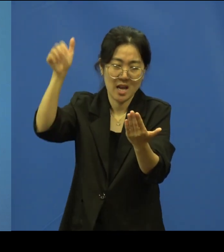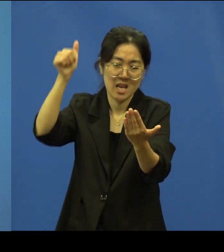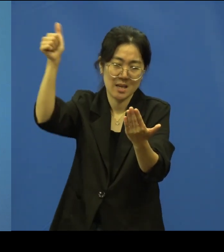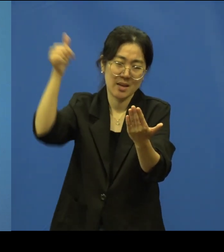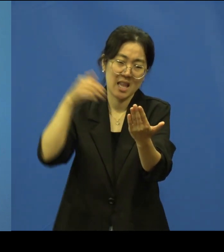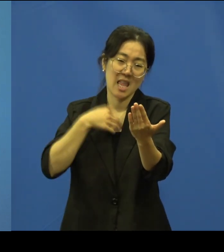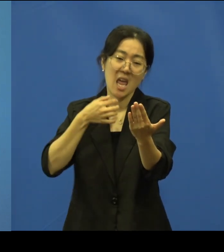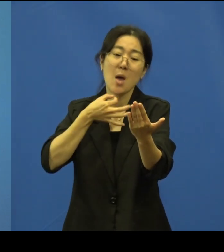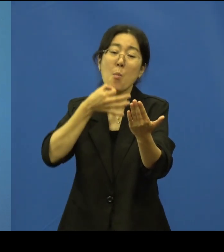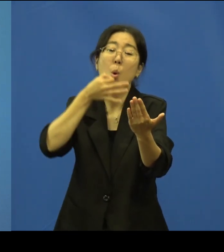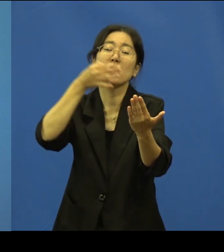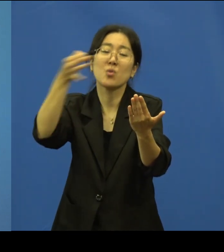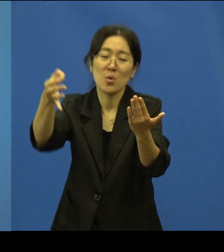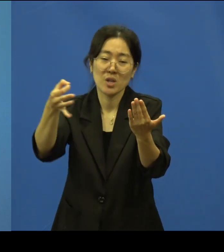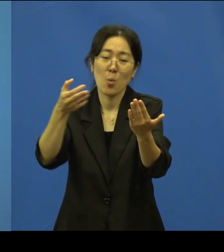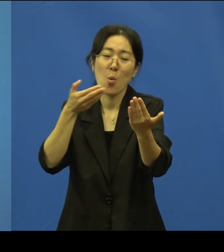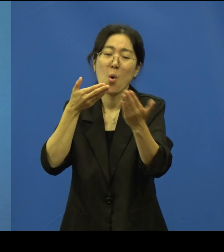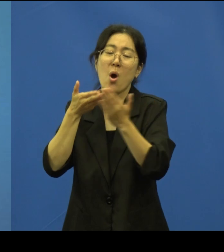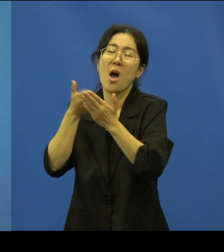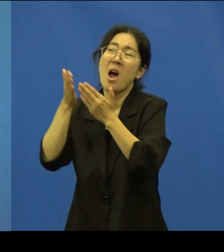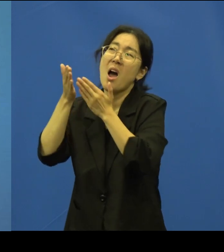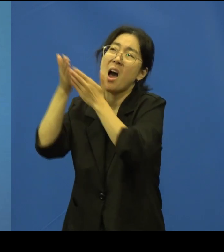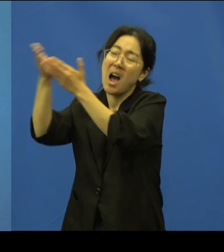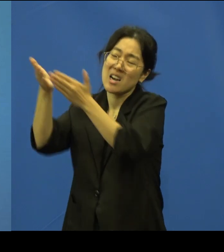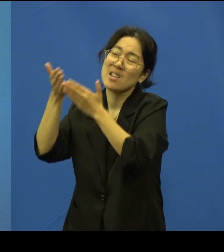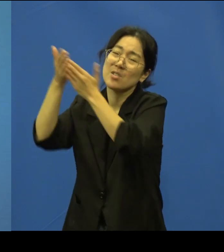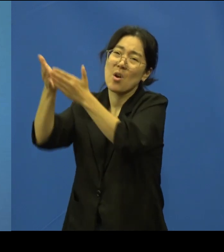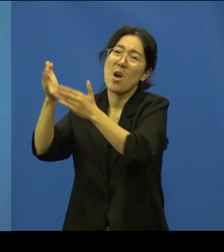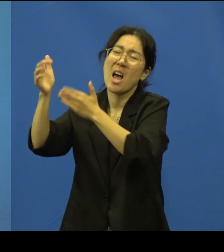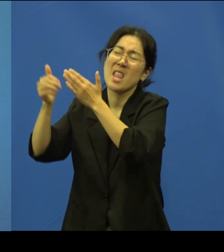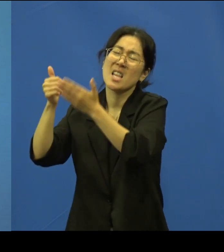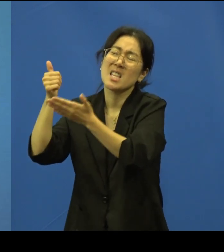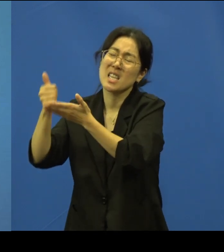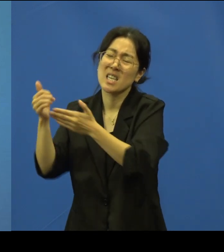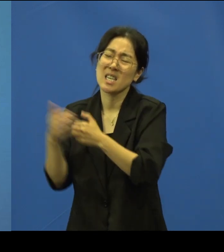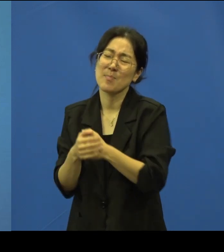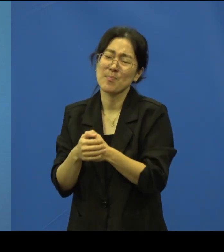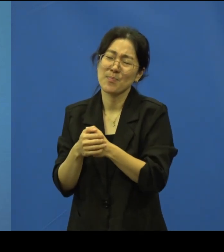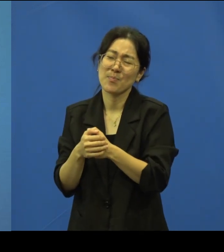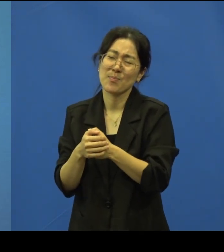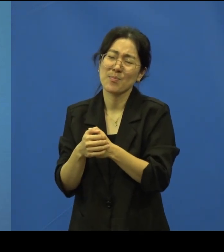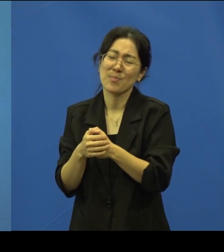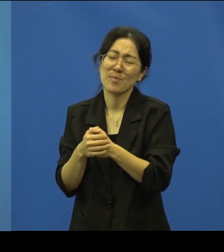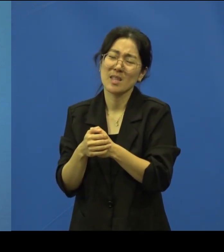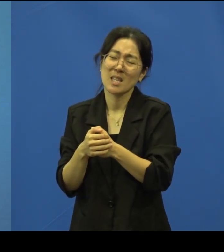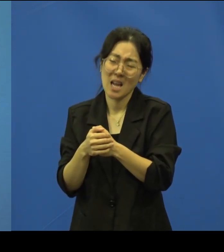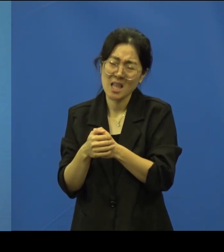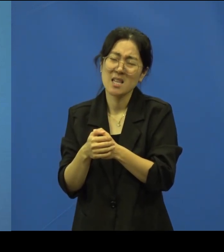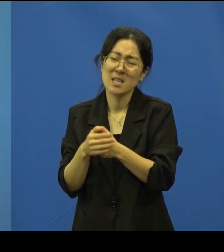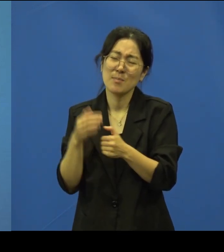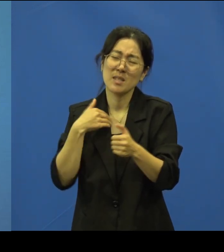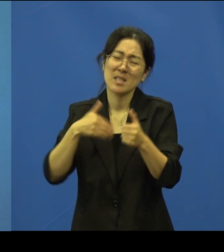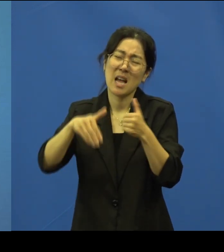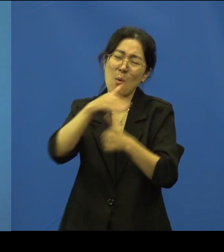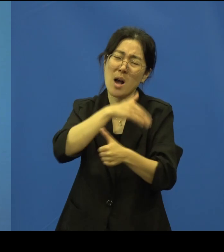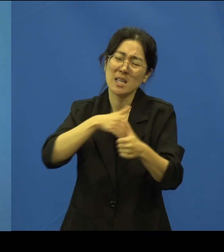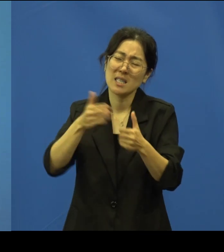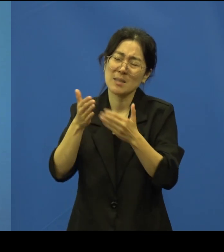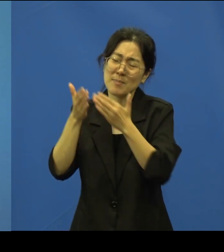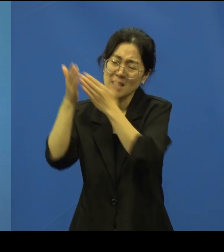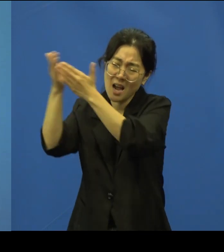내 목소리로 아뢰는 거예요. 하나님 하고 이렇게 아뢰는 거예요. 막